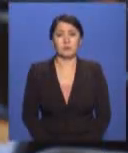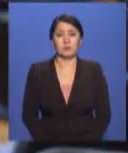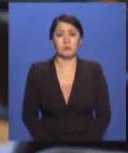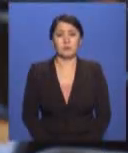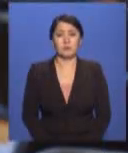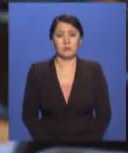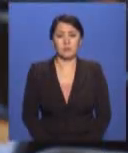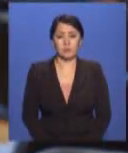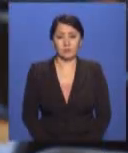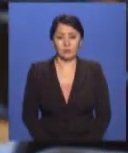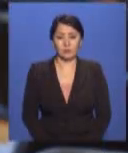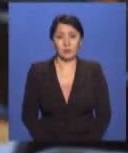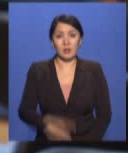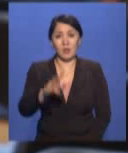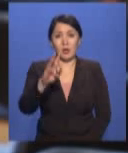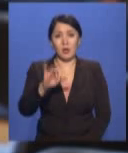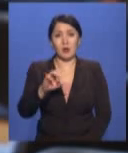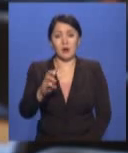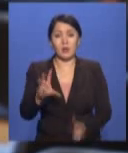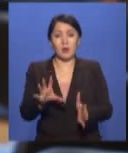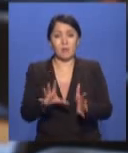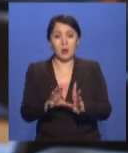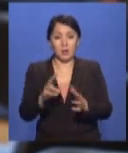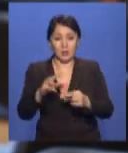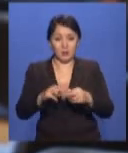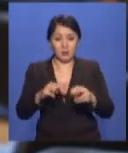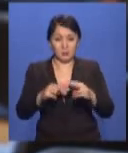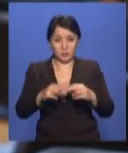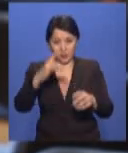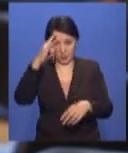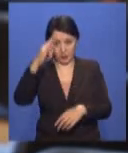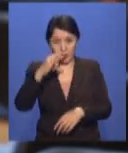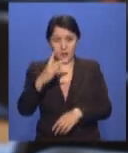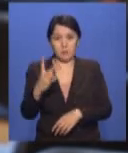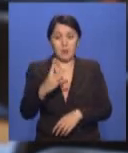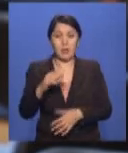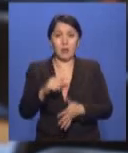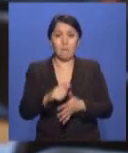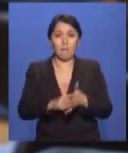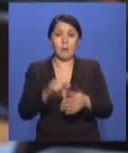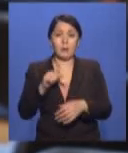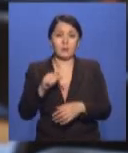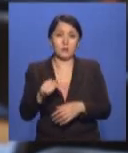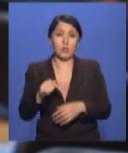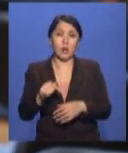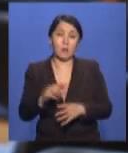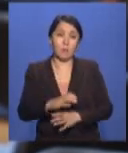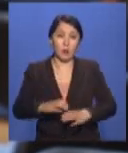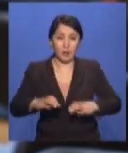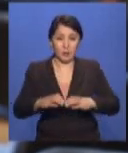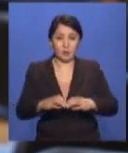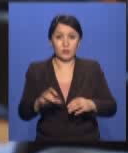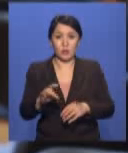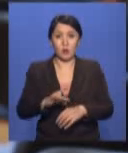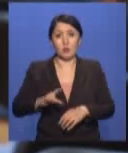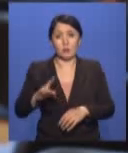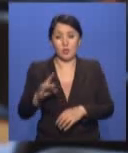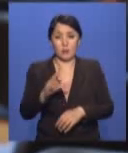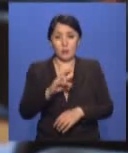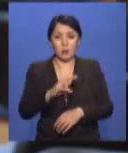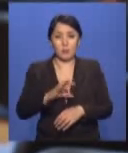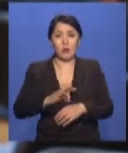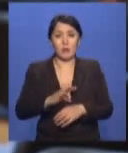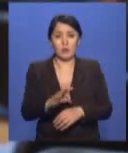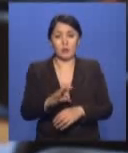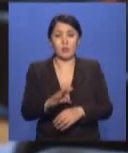У нас будет строиться атом электростанция Казахстан үшін қазір ауадай қажет. Сол себепті де осындай халық штабтары құрылып, бүкіл өңірде түсіндіру жұмыстары